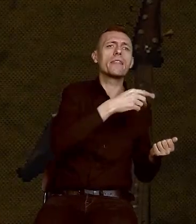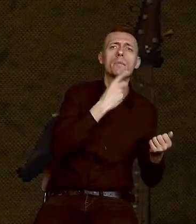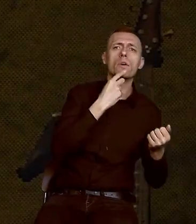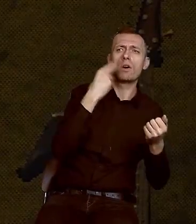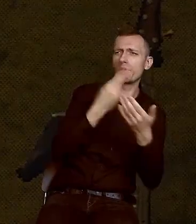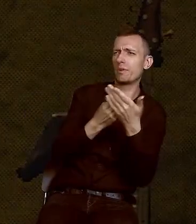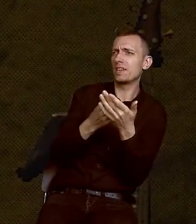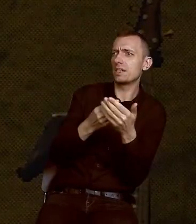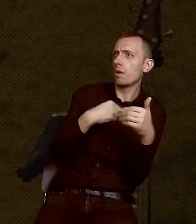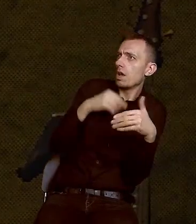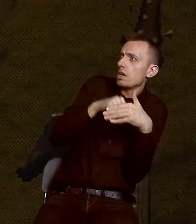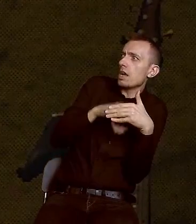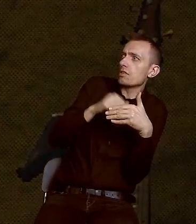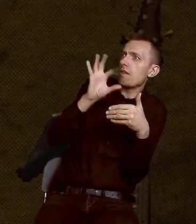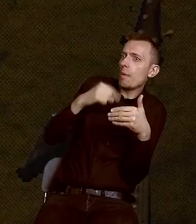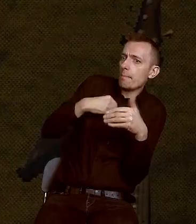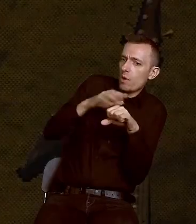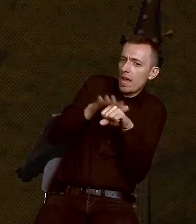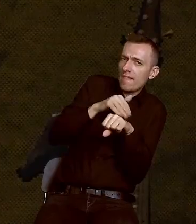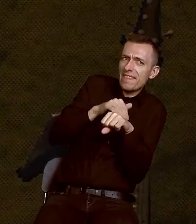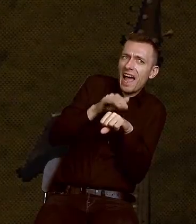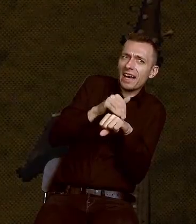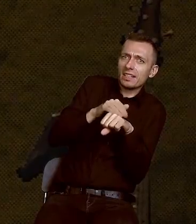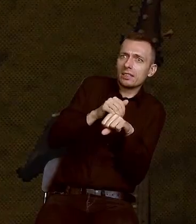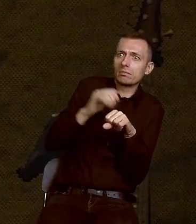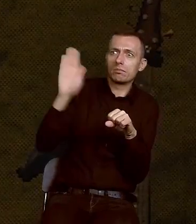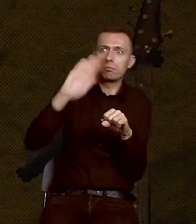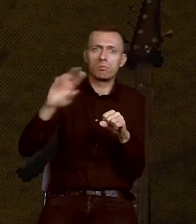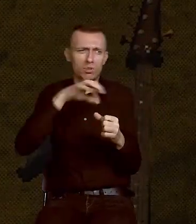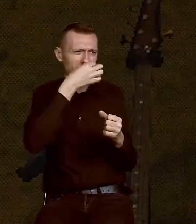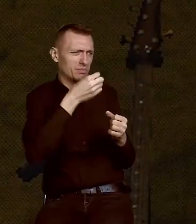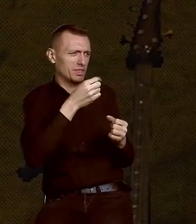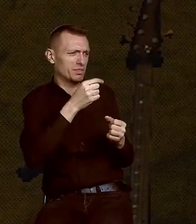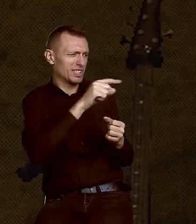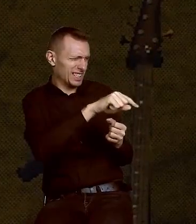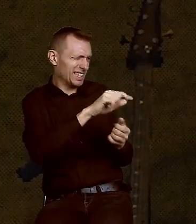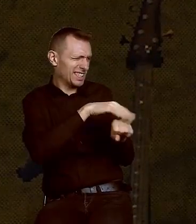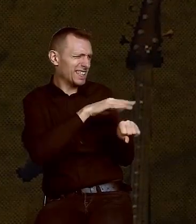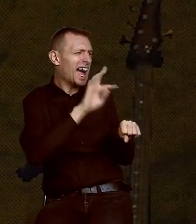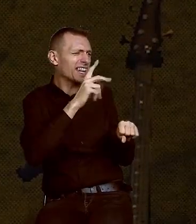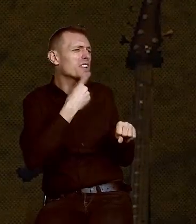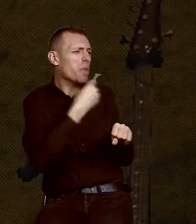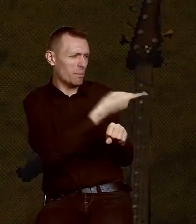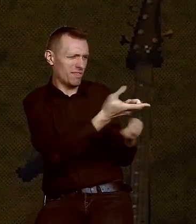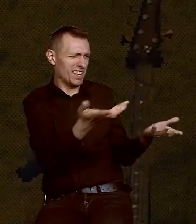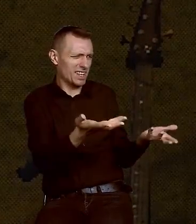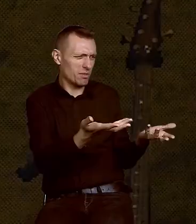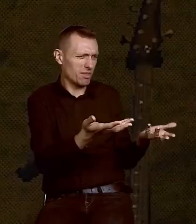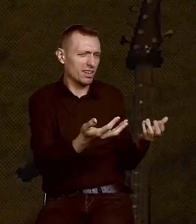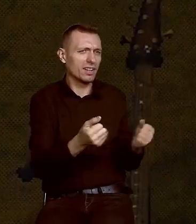nagi. A Bóg zadał drugie pytanie, kto ci powiedział, że jesteś nagi? A potem padło